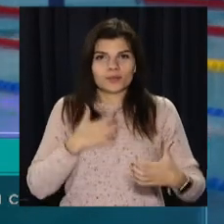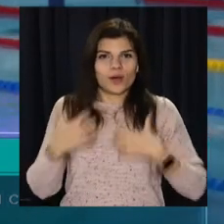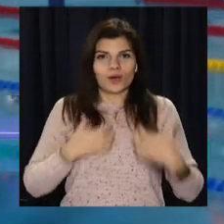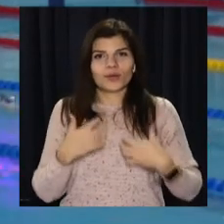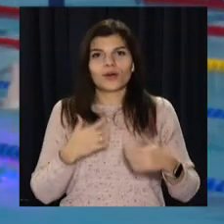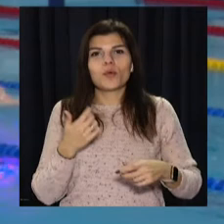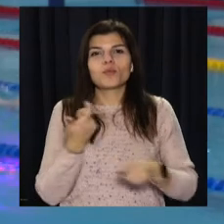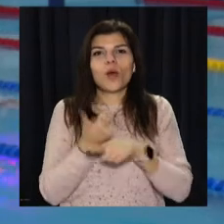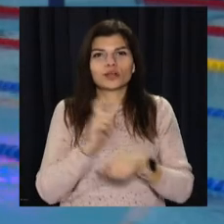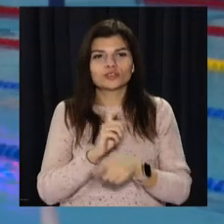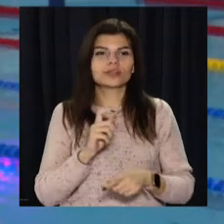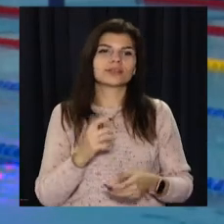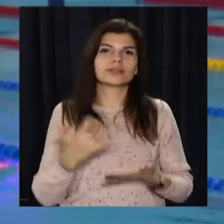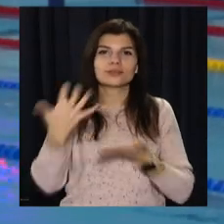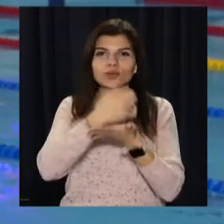більше накапливаєш